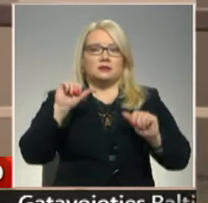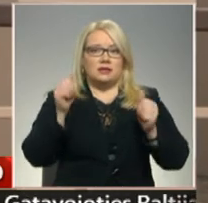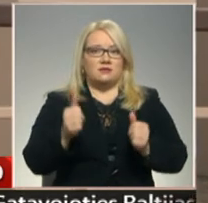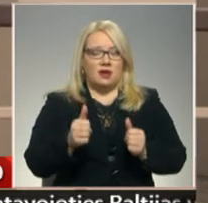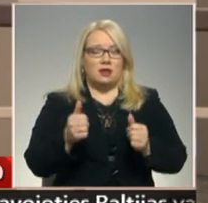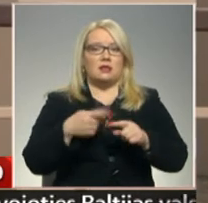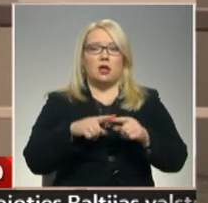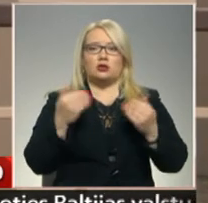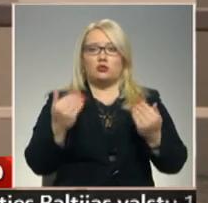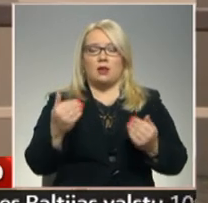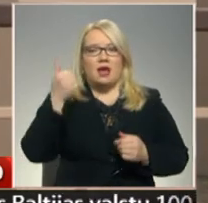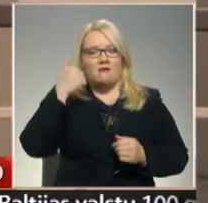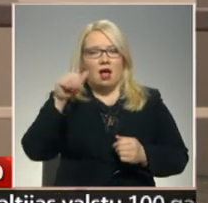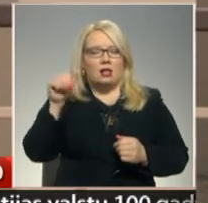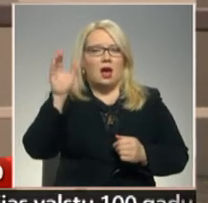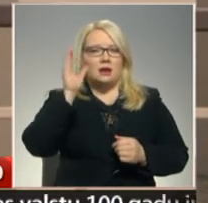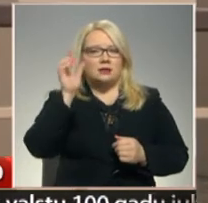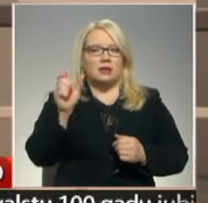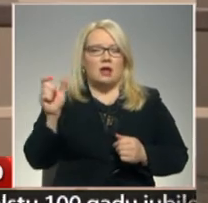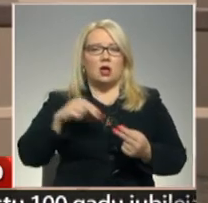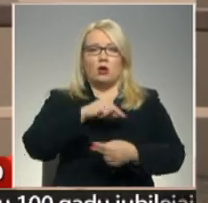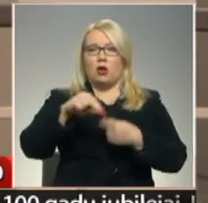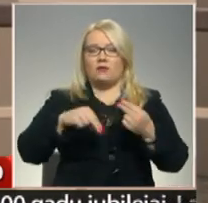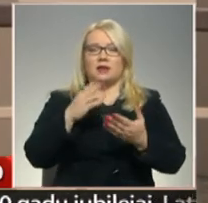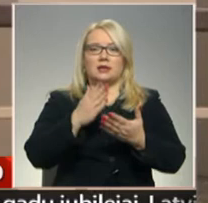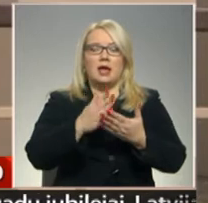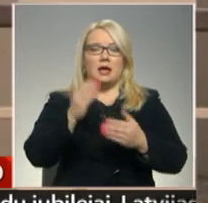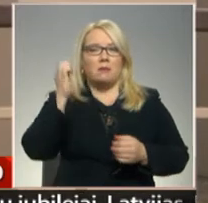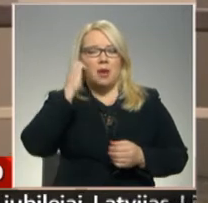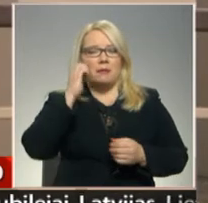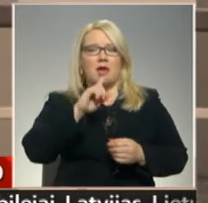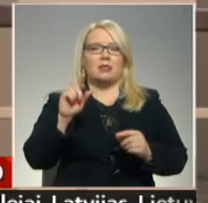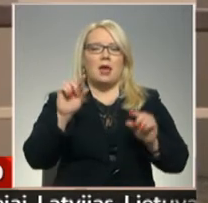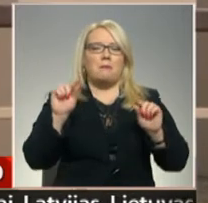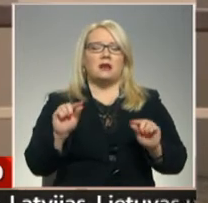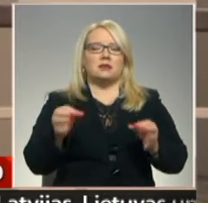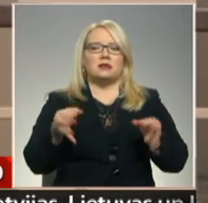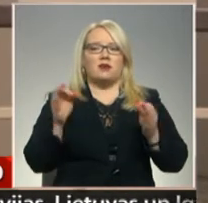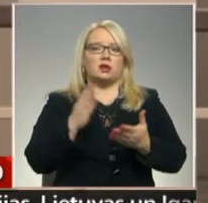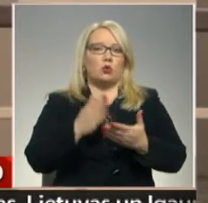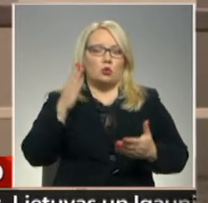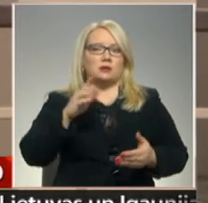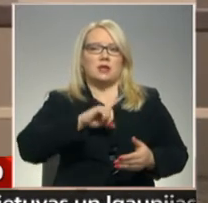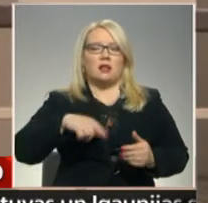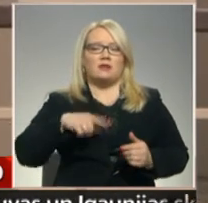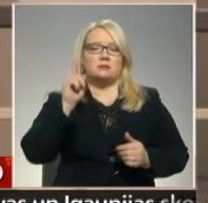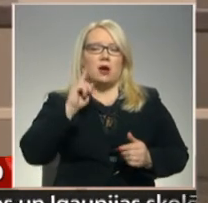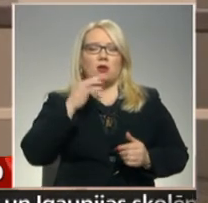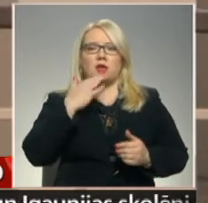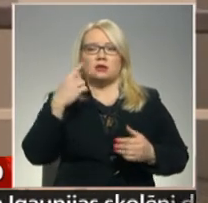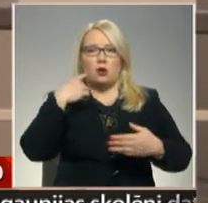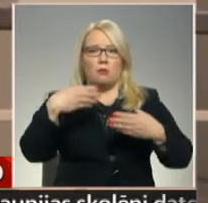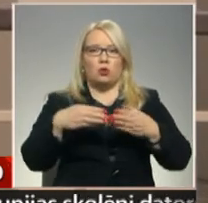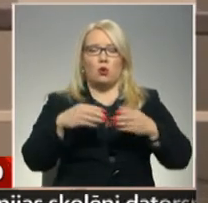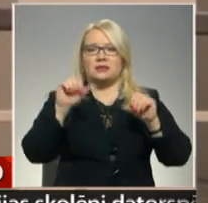tad šodien šeit Valkā ar zinātnieku konferenci tiek pieminēts nemazāk svarīgs notikums, proti Latvijas pagaidu Nacionālās